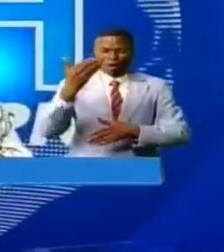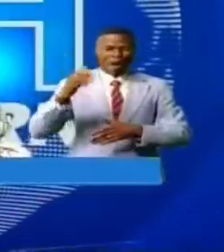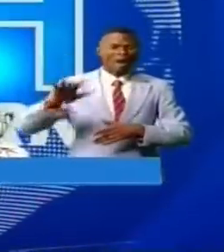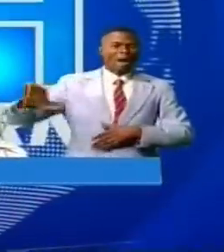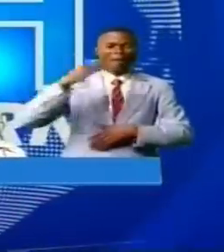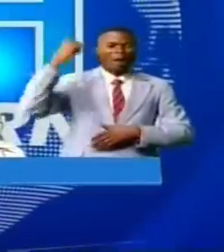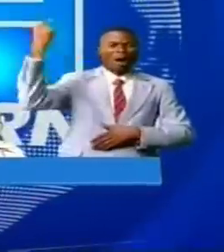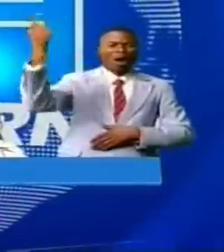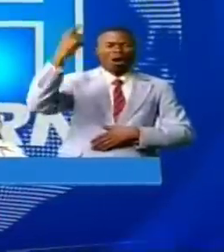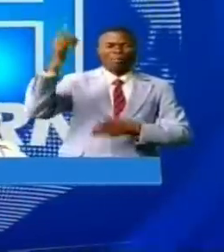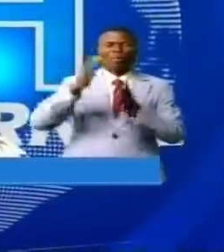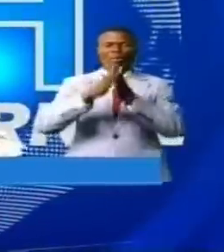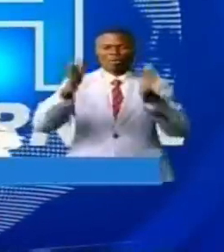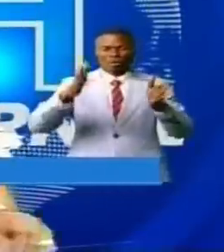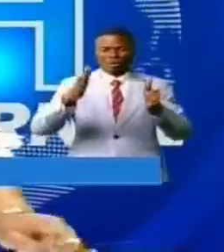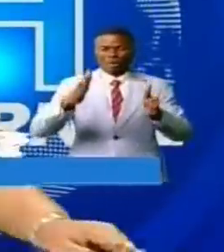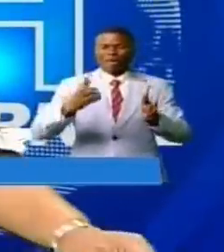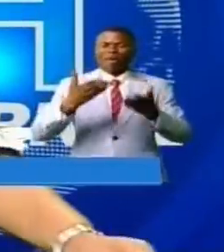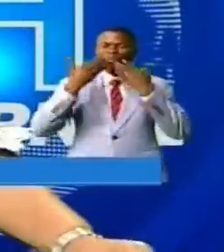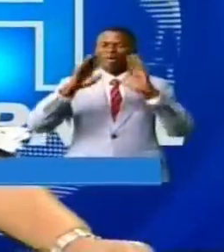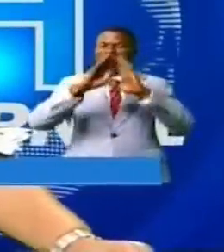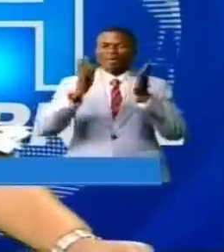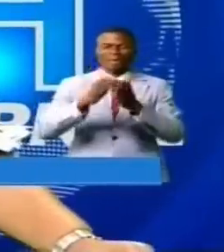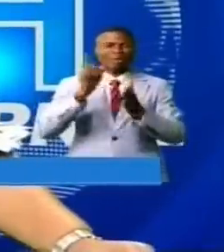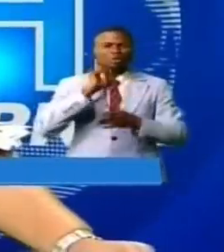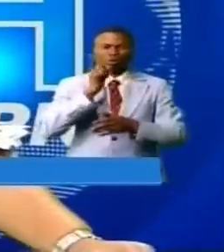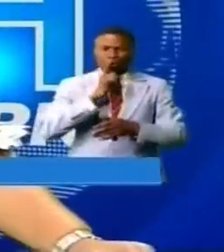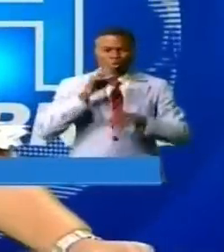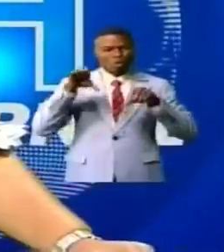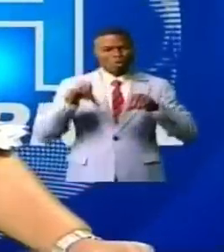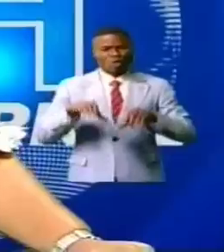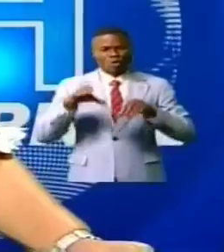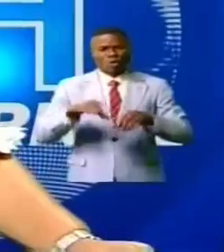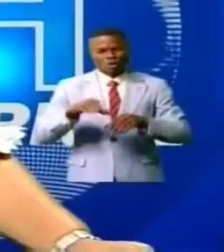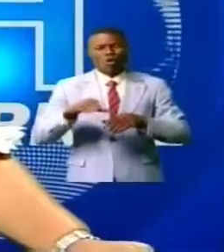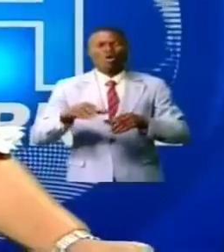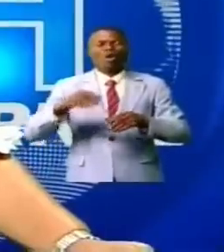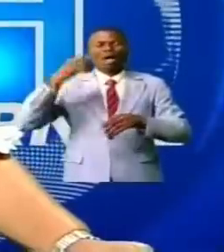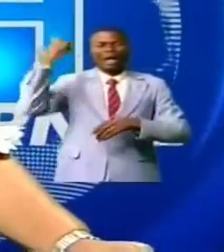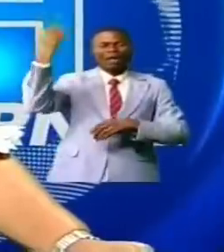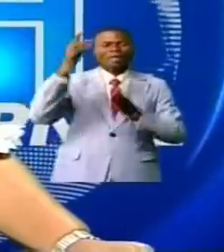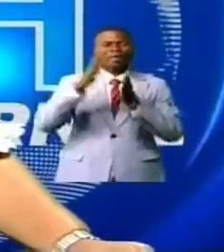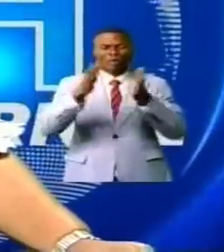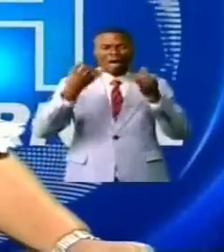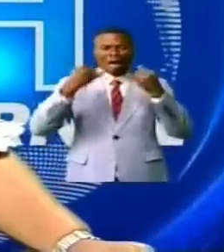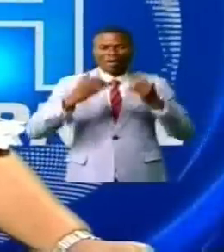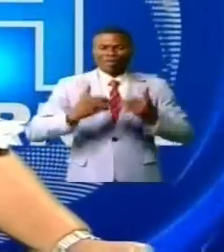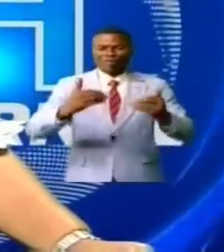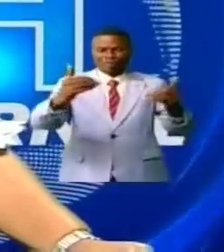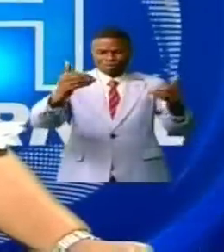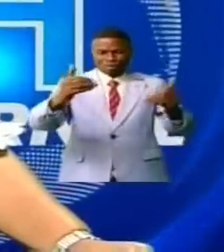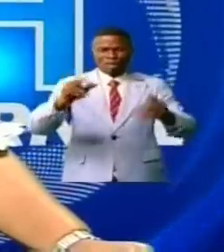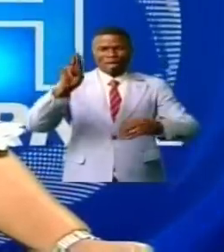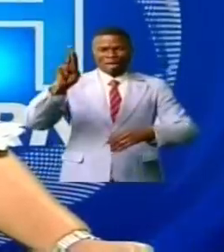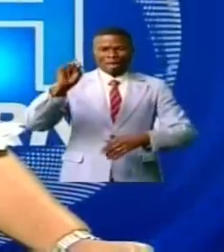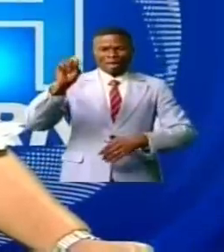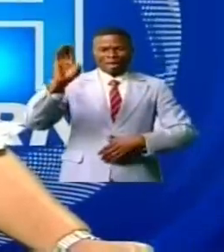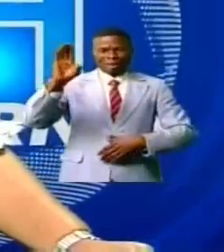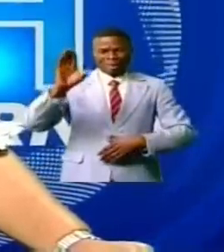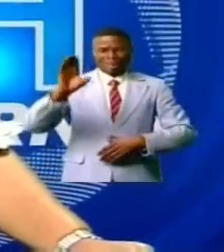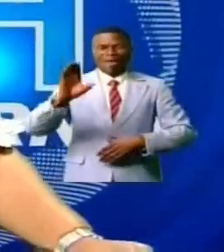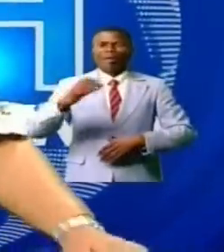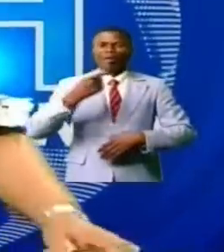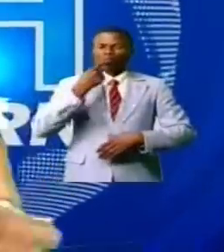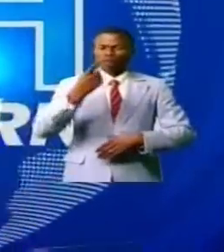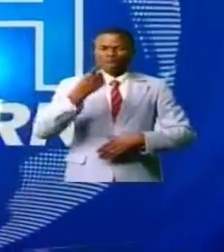en Guinée équatoriale et partout ailleurs sur satellite. Vous êtes sur les RTNC. L'actualité continue sur nos antennes. Retrouvez à